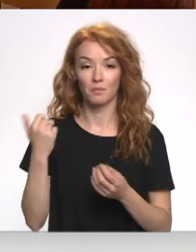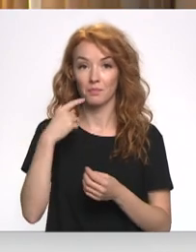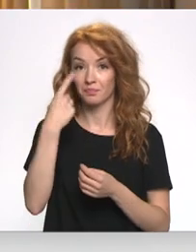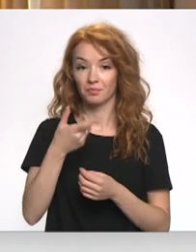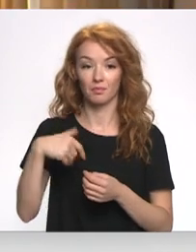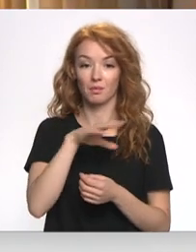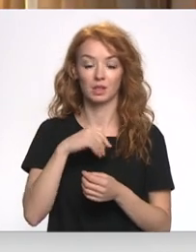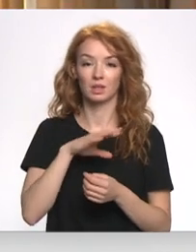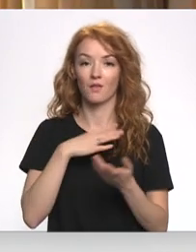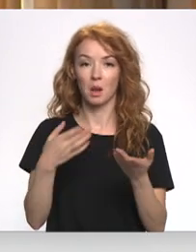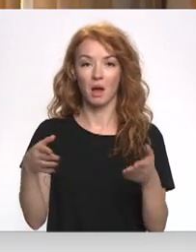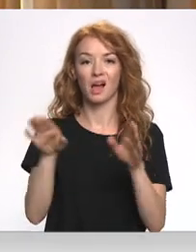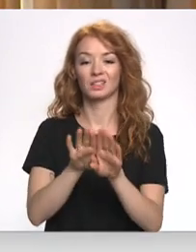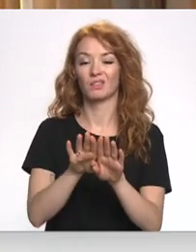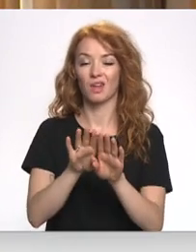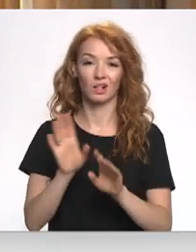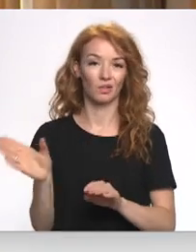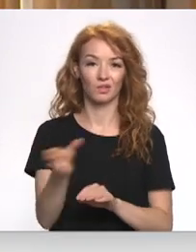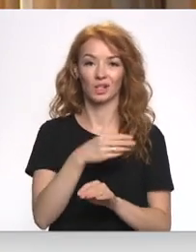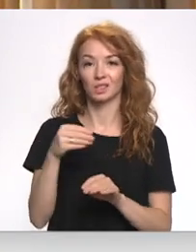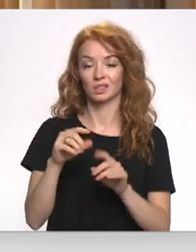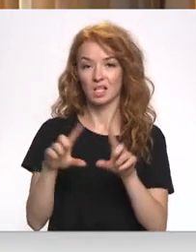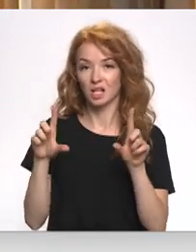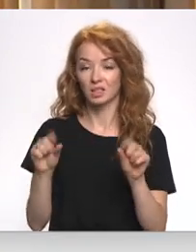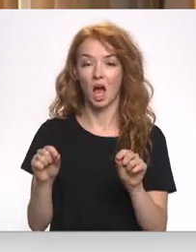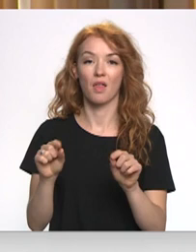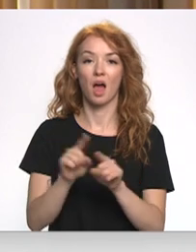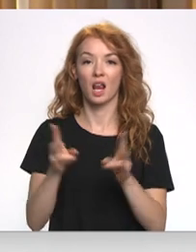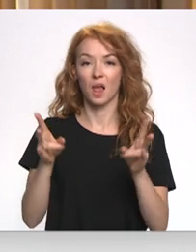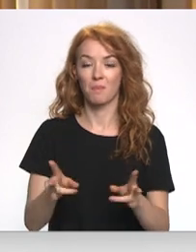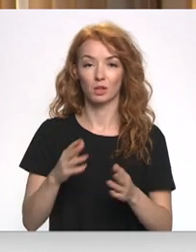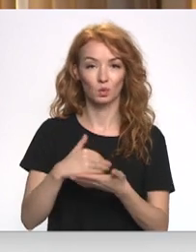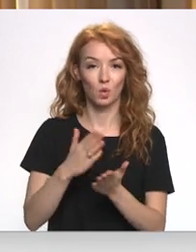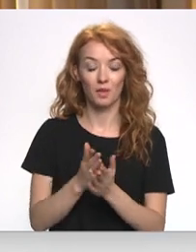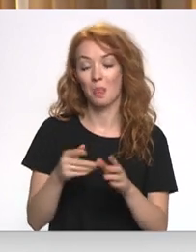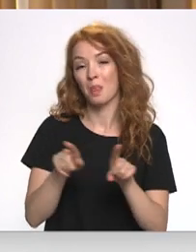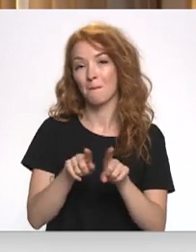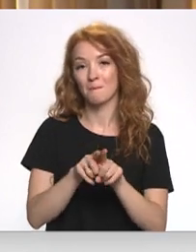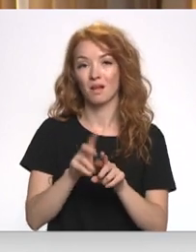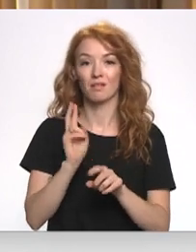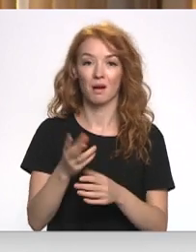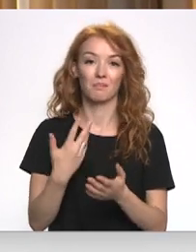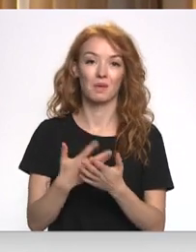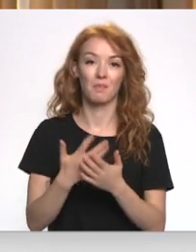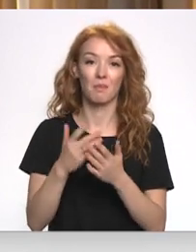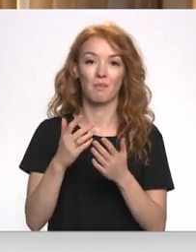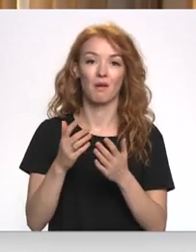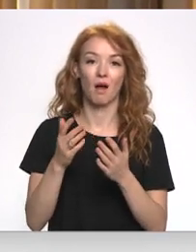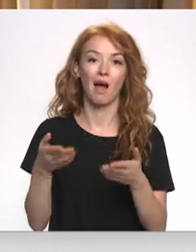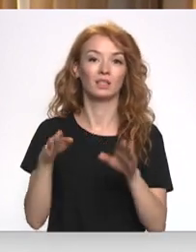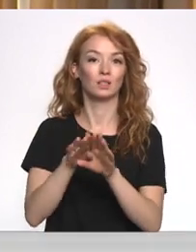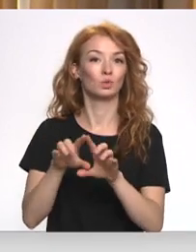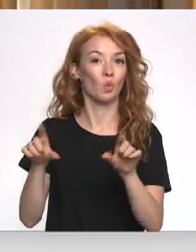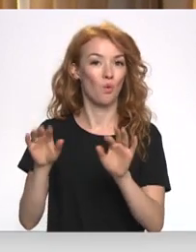aizvērt ārstniecības iestādes, slimnīcas, reanimācijas nodaļas tieši tāpat, kā var, piemēram, aizvērt